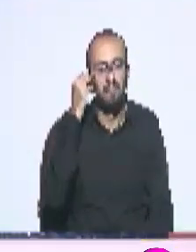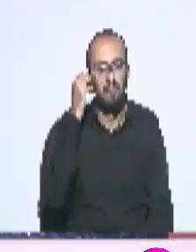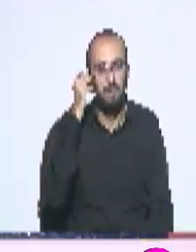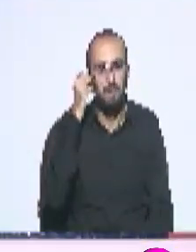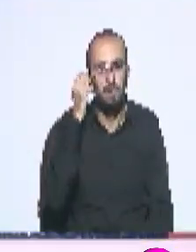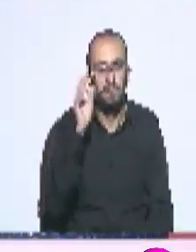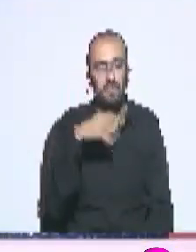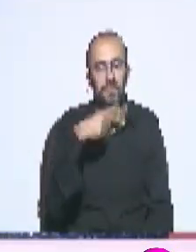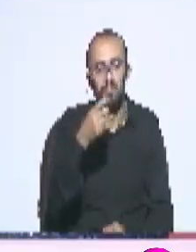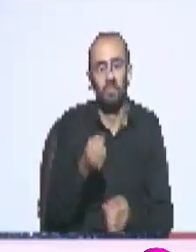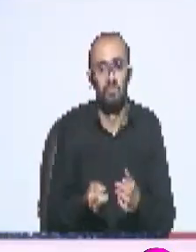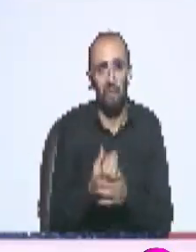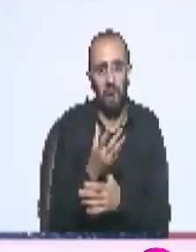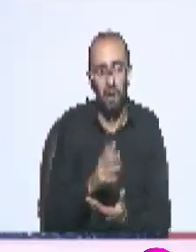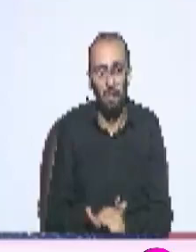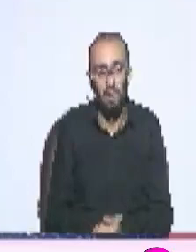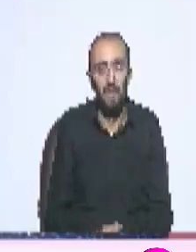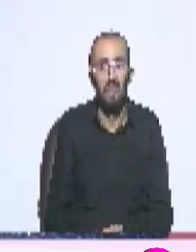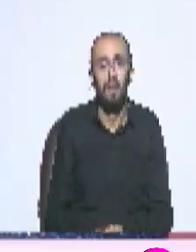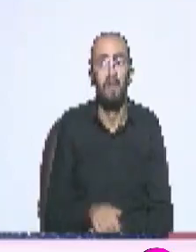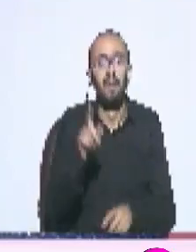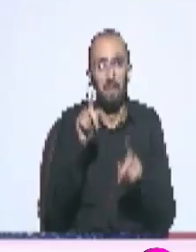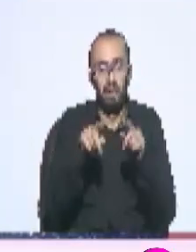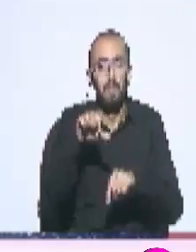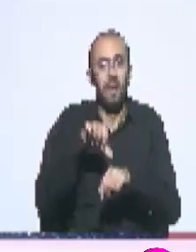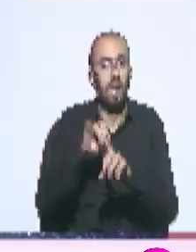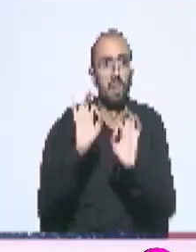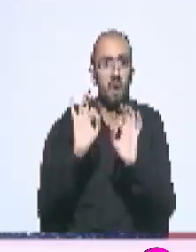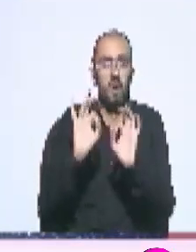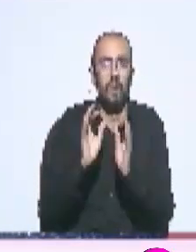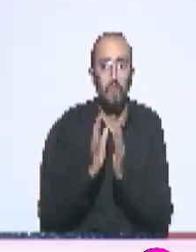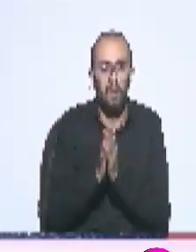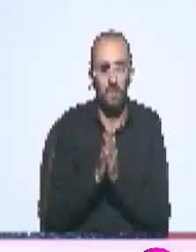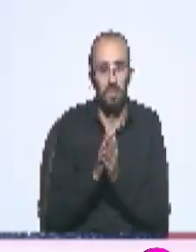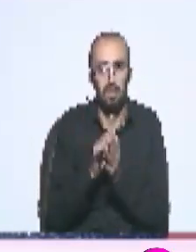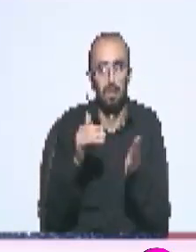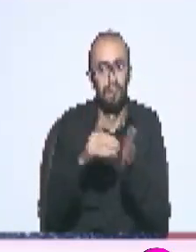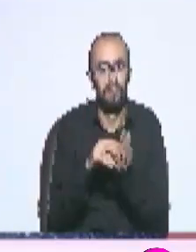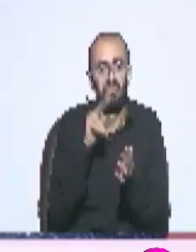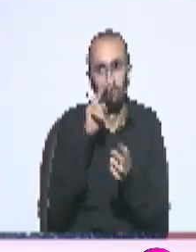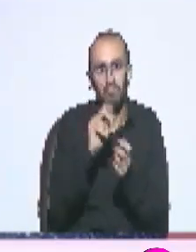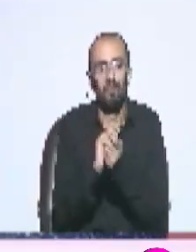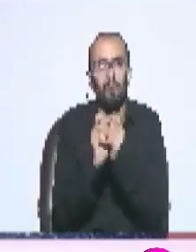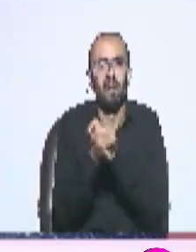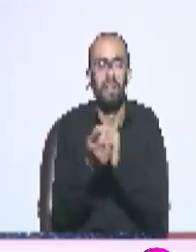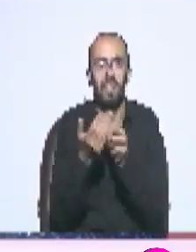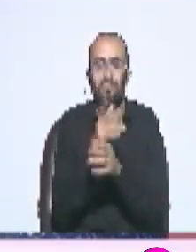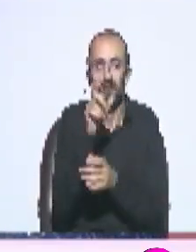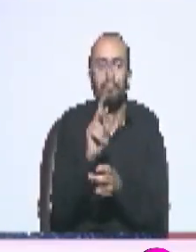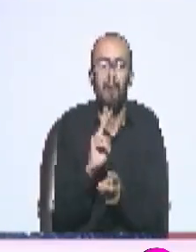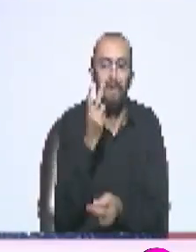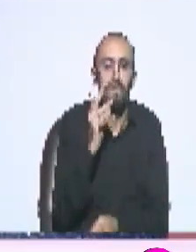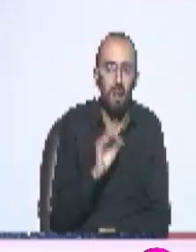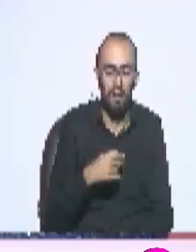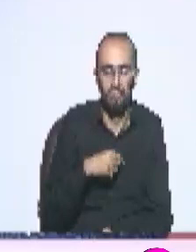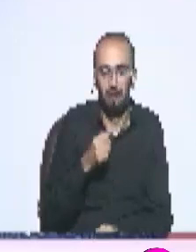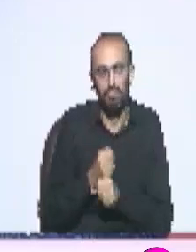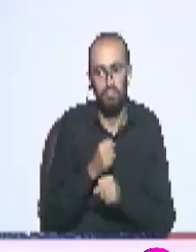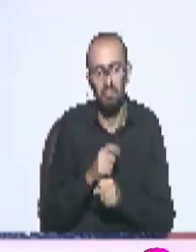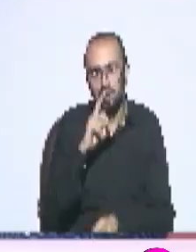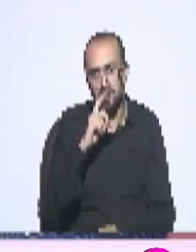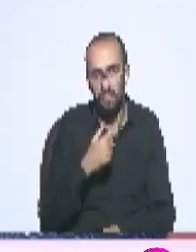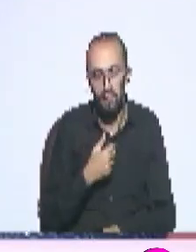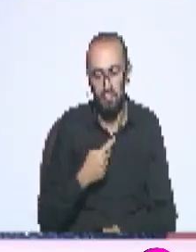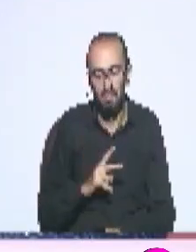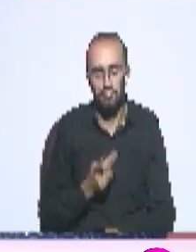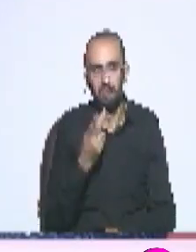لحضرتك بقى المفاجاه في ناس بتفضل في اماكنها وبيتش فوا بشكل مختلف لان بيتشاف بشكل مختلف انا اشتغلت على نفسي انا طورت نفسي